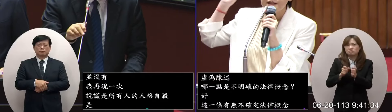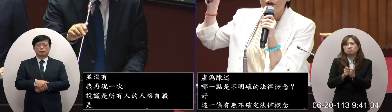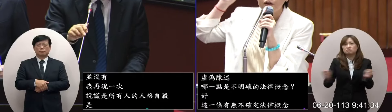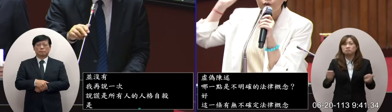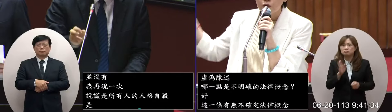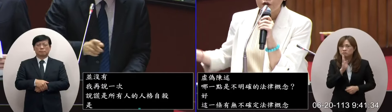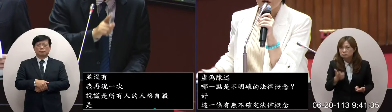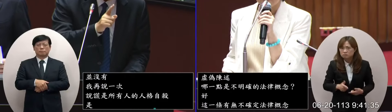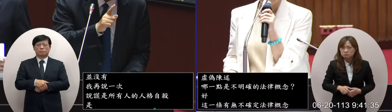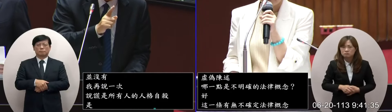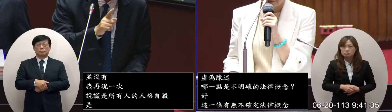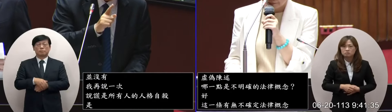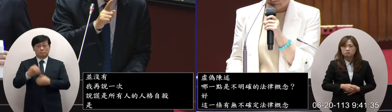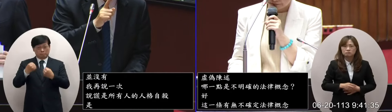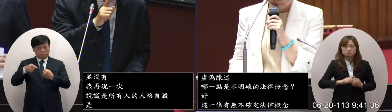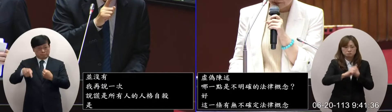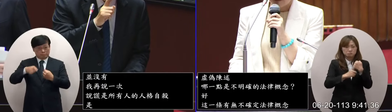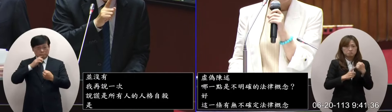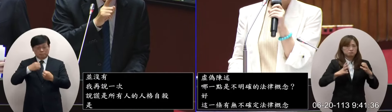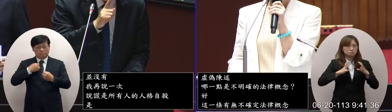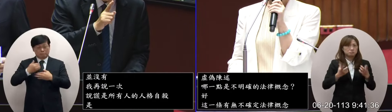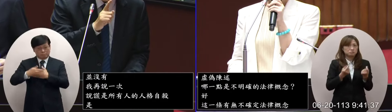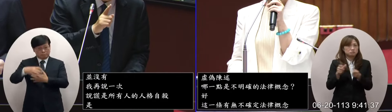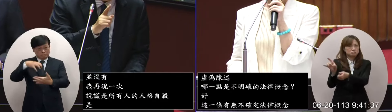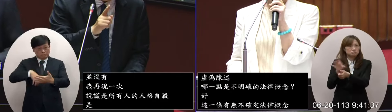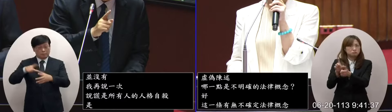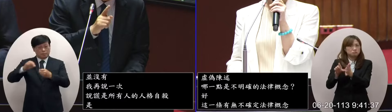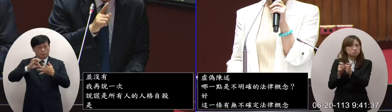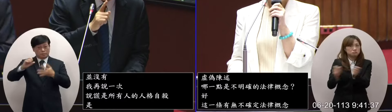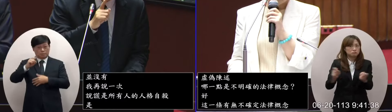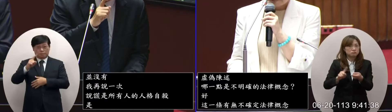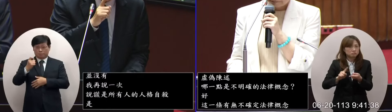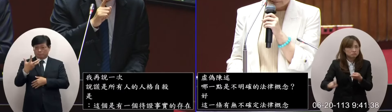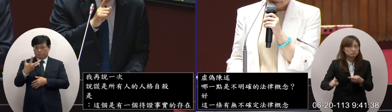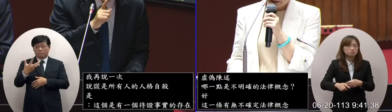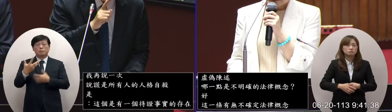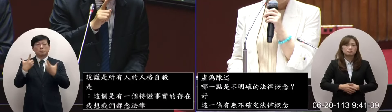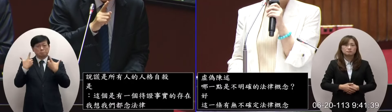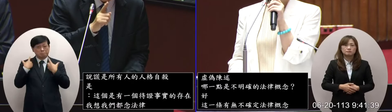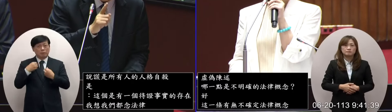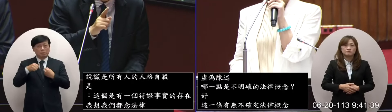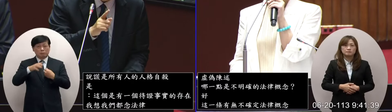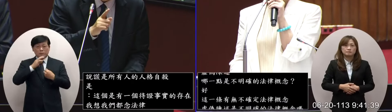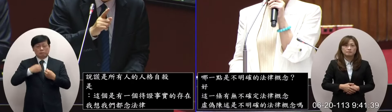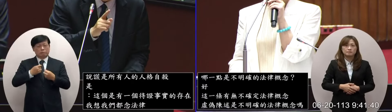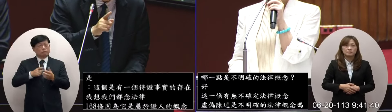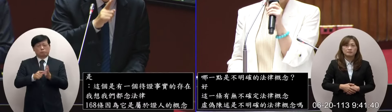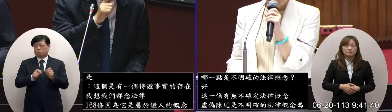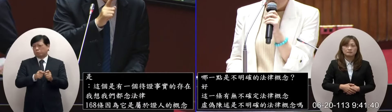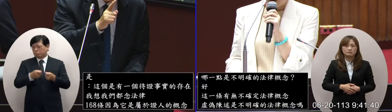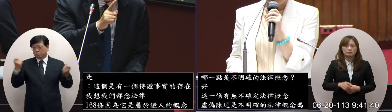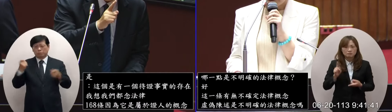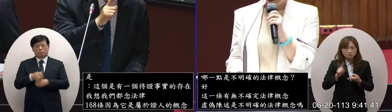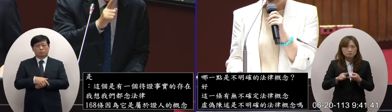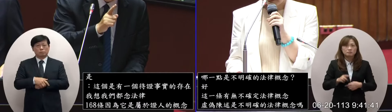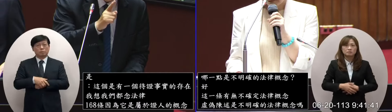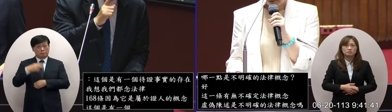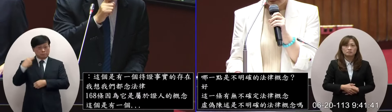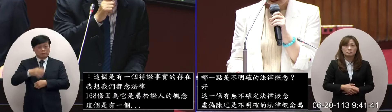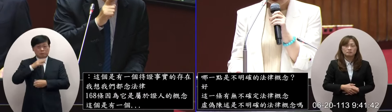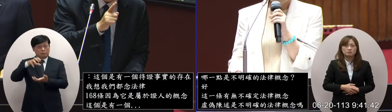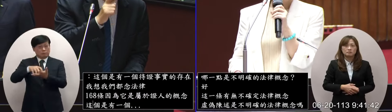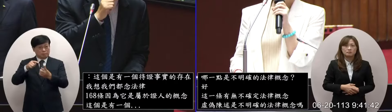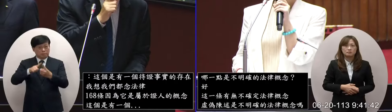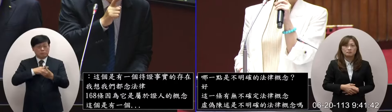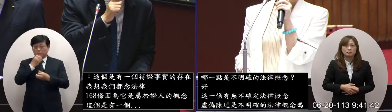法官用这条用了多久了？ 但是在这个里面168条，这是一个实行很久的一个法律， 没错， 而且这是一个证